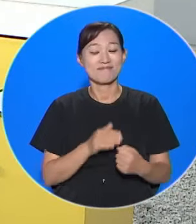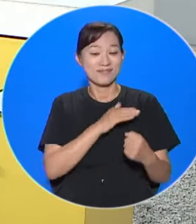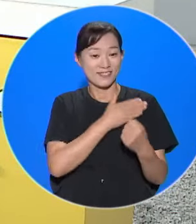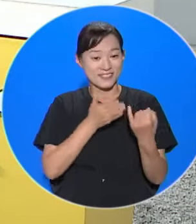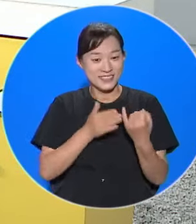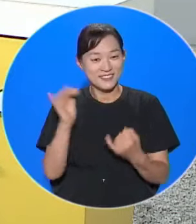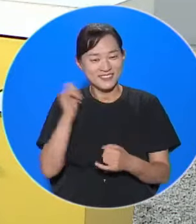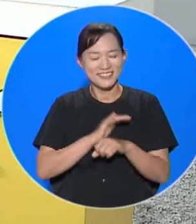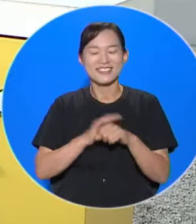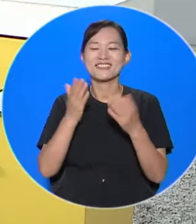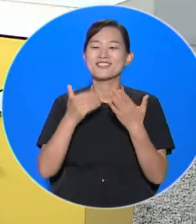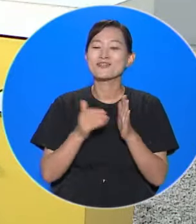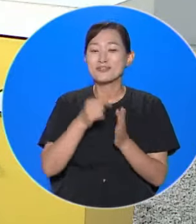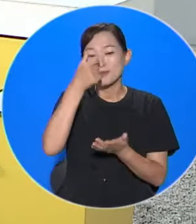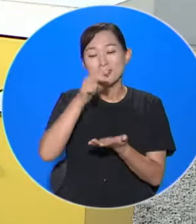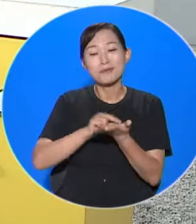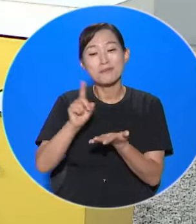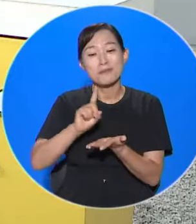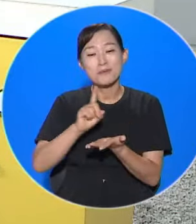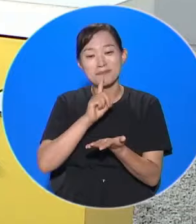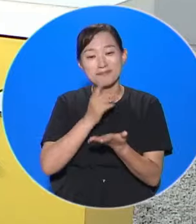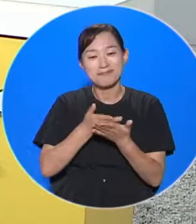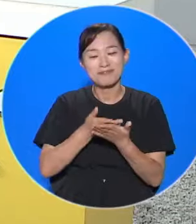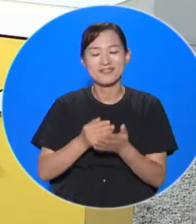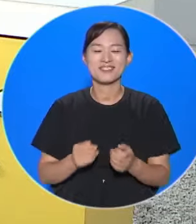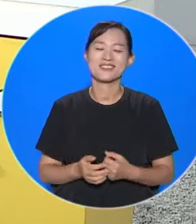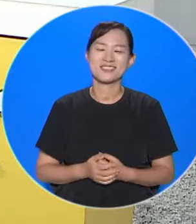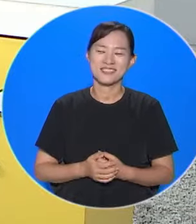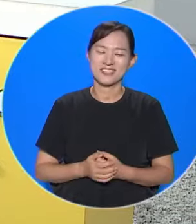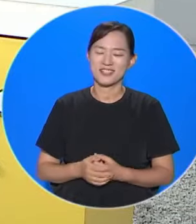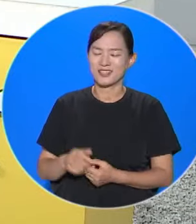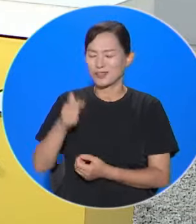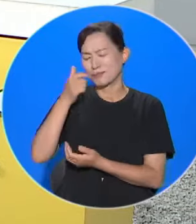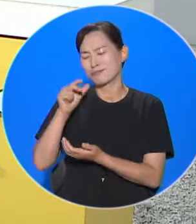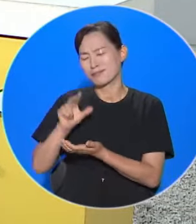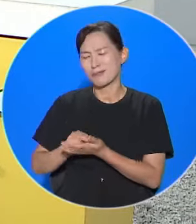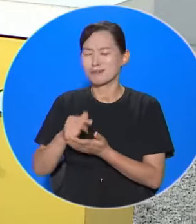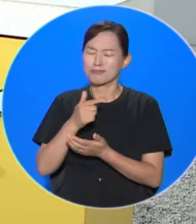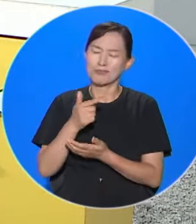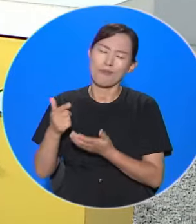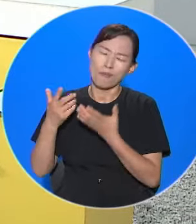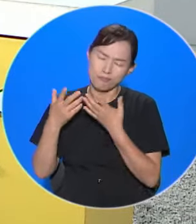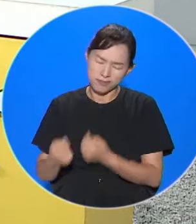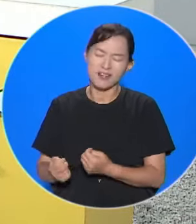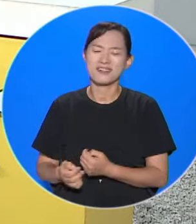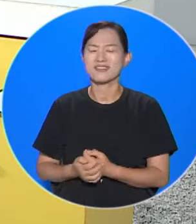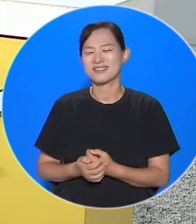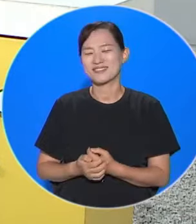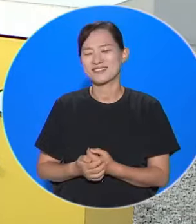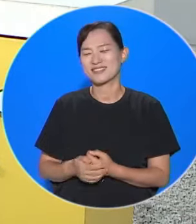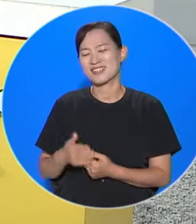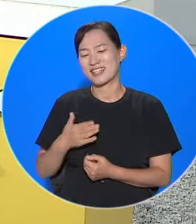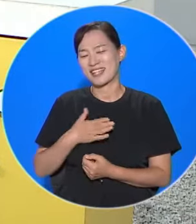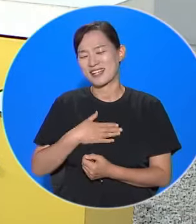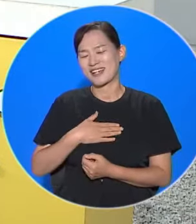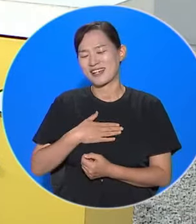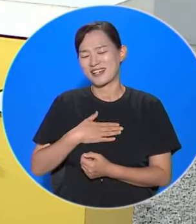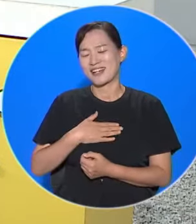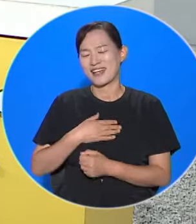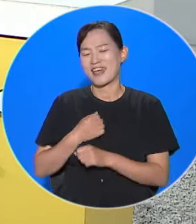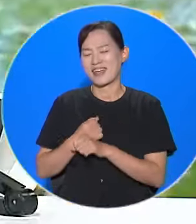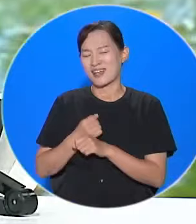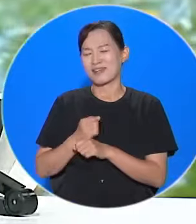전화 잘 주셨고요. 어떤 기도 제목 네. 있으실까요? 기도 제목이 너무 많은데요. 그래요. 제가 해야 되는데.